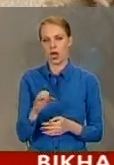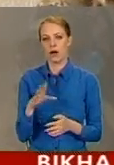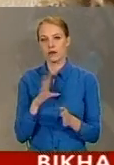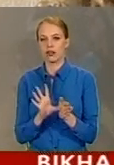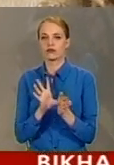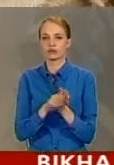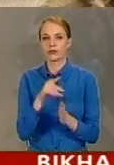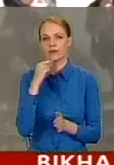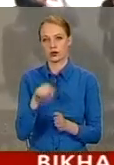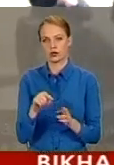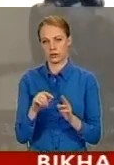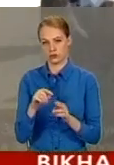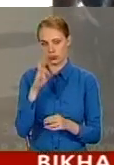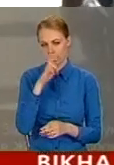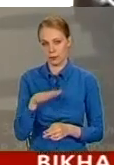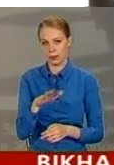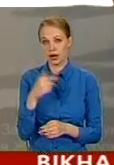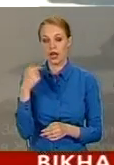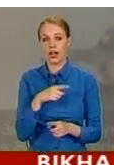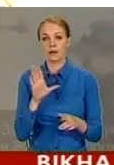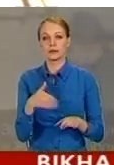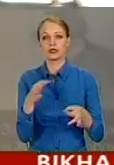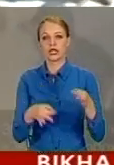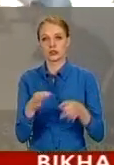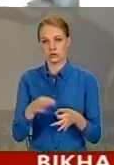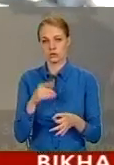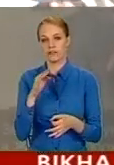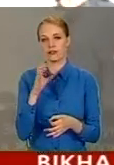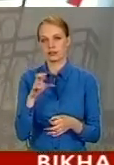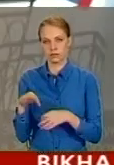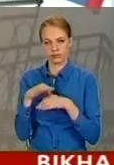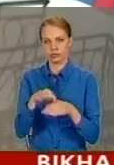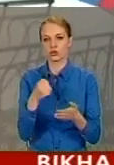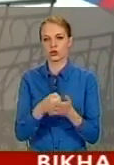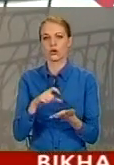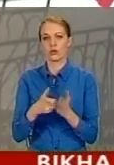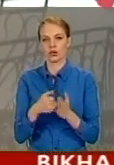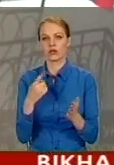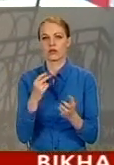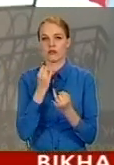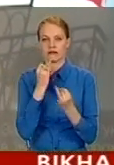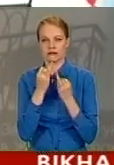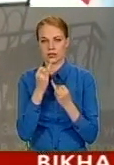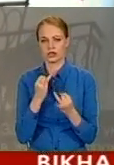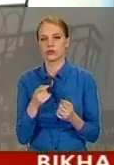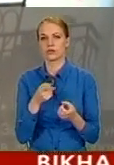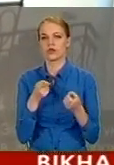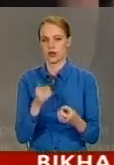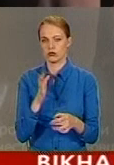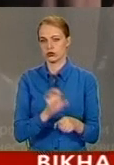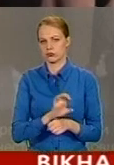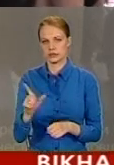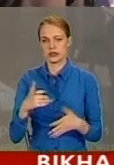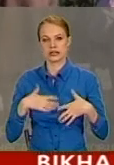составною частиною Російської імперії. Після суду українських патріотів ФСБівці завели до кабінету на профілактичну бесіду. Лякали депортацією